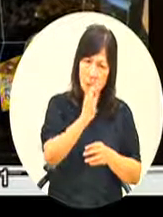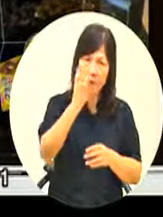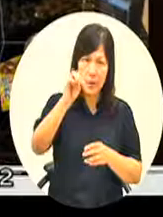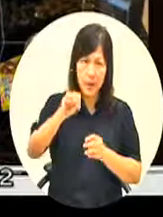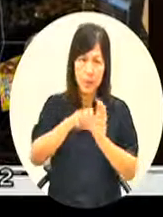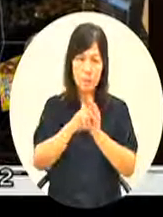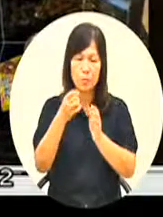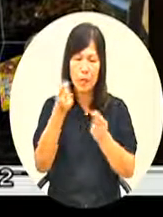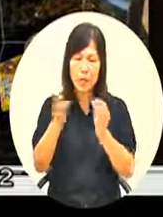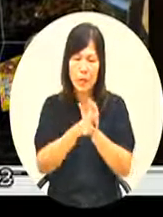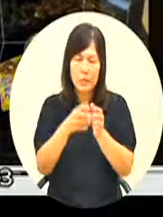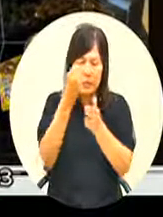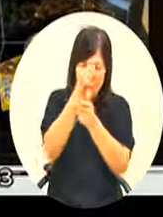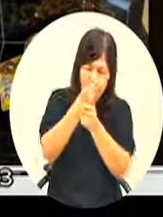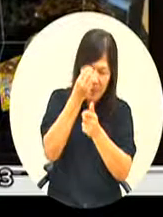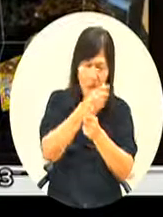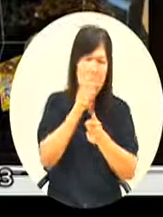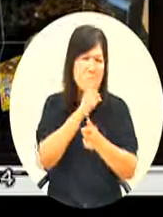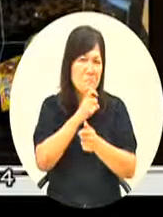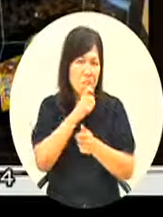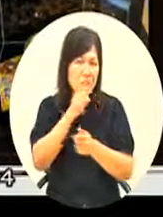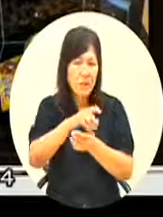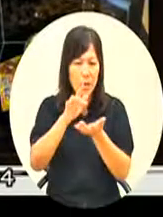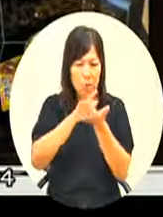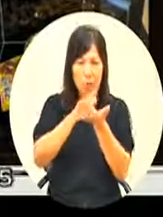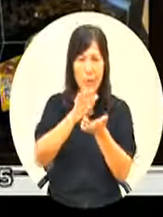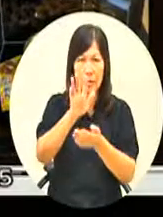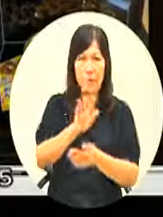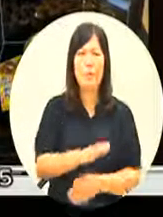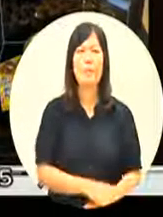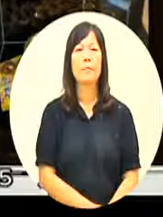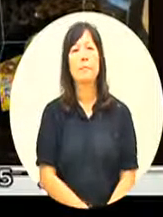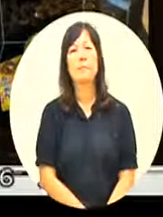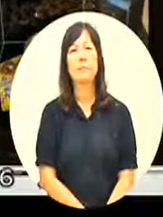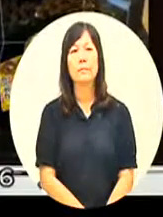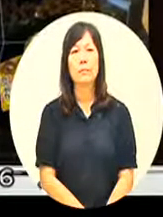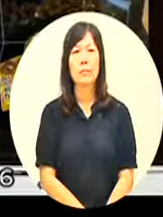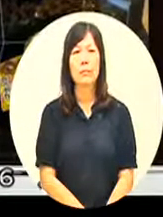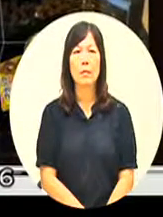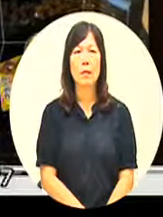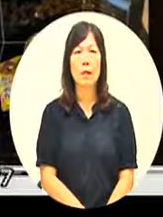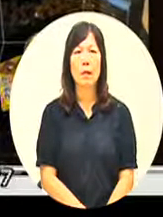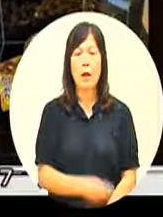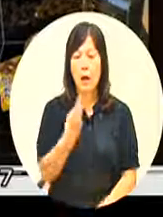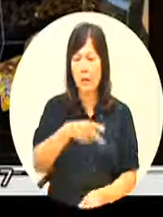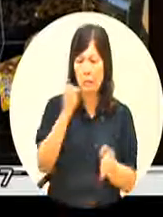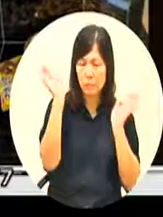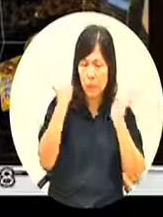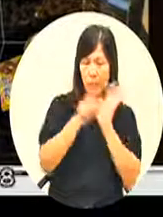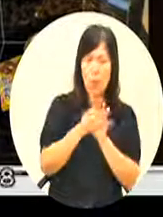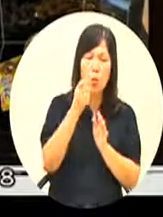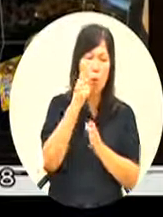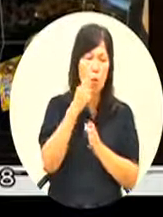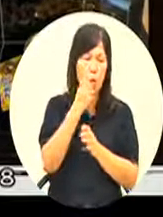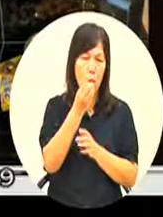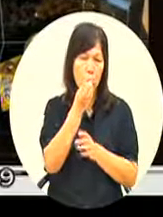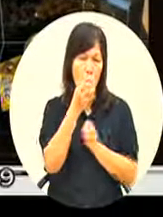个催情的一个民间药丸。好，然后再来小朋友很喜欢吃的跳跳